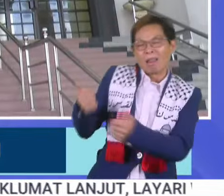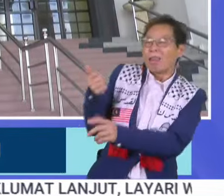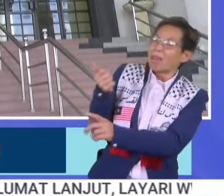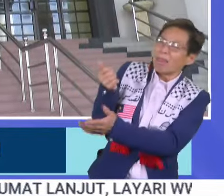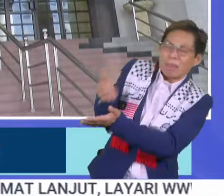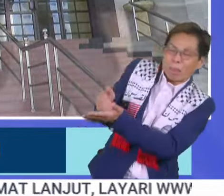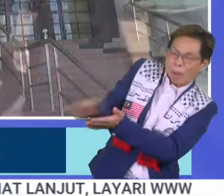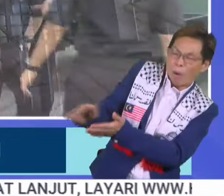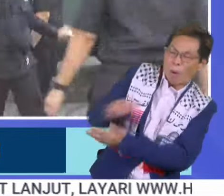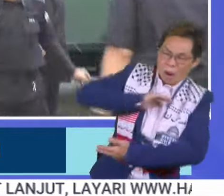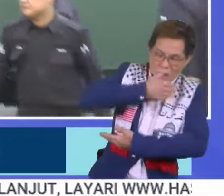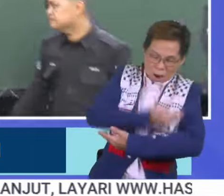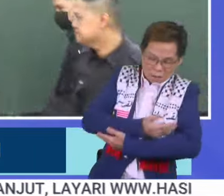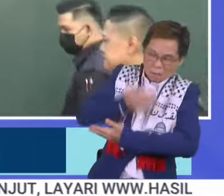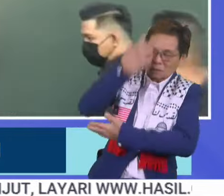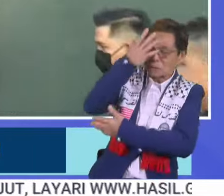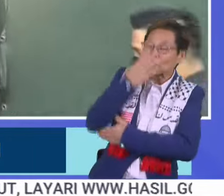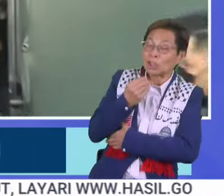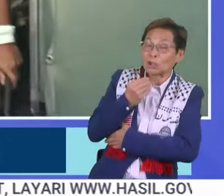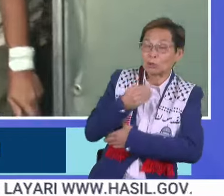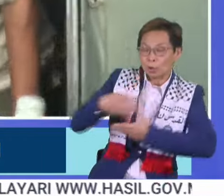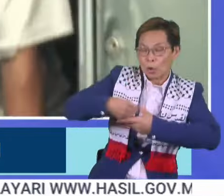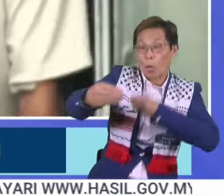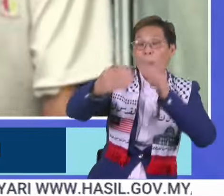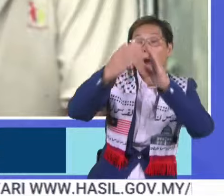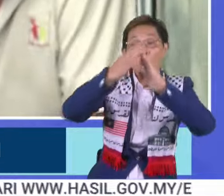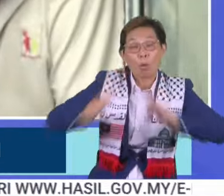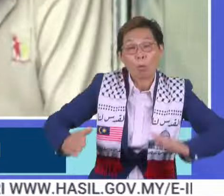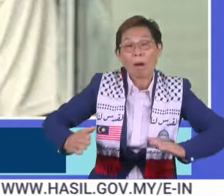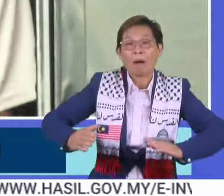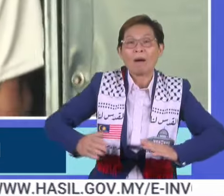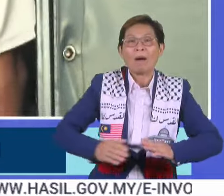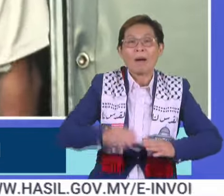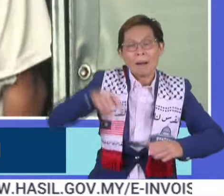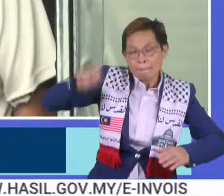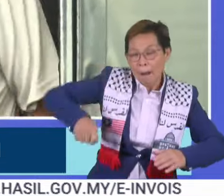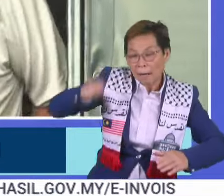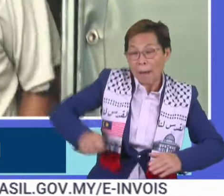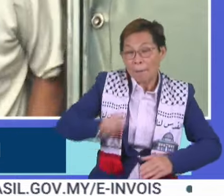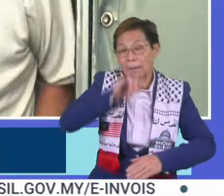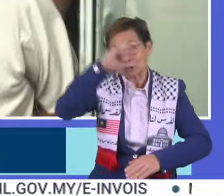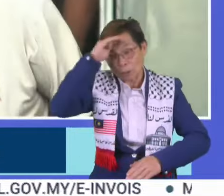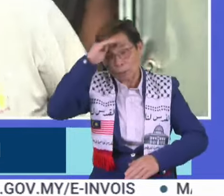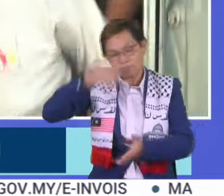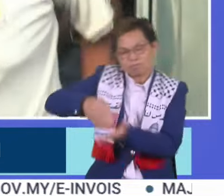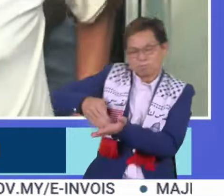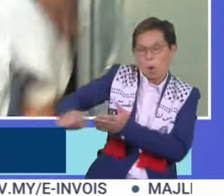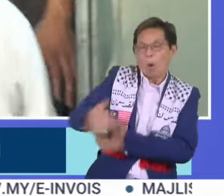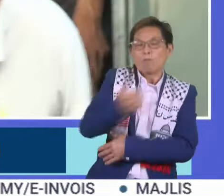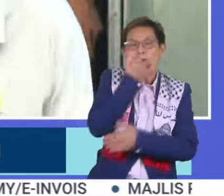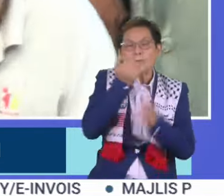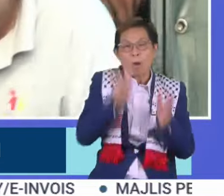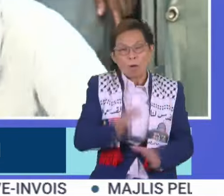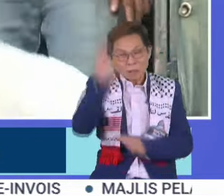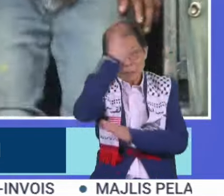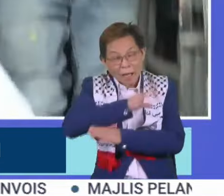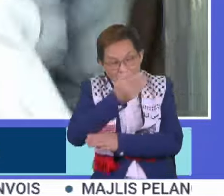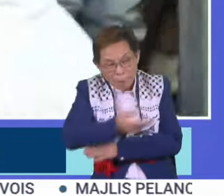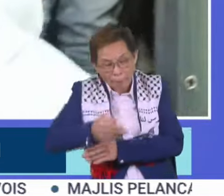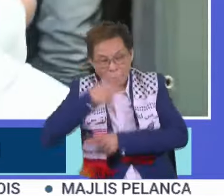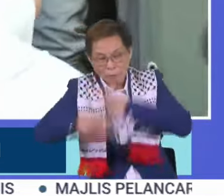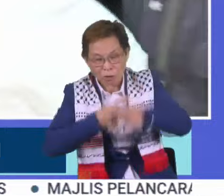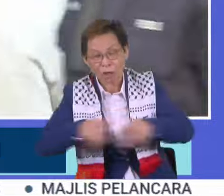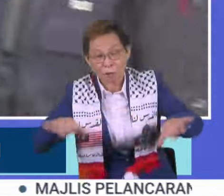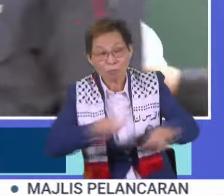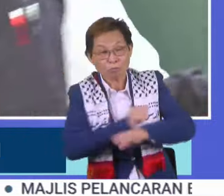Membiarkan anak tidur di kaki lima, Mahkamah Session Johor Bahru tolak pengakuan bersalah seorang pencari barang lusuh yang